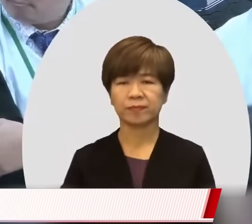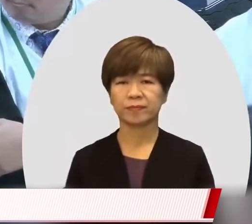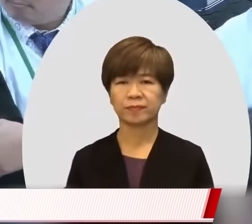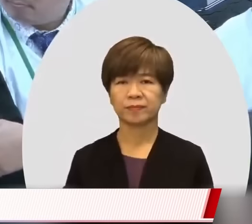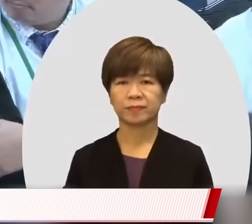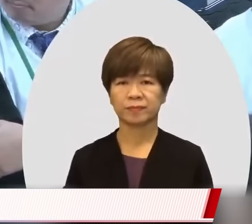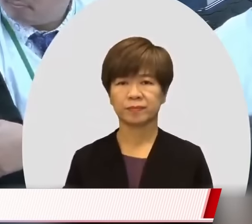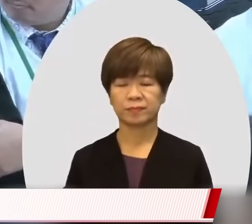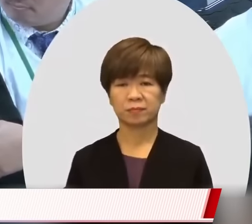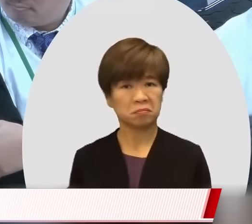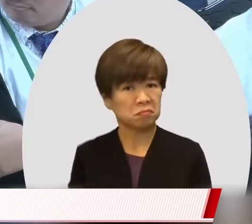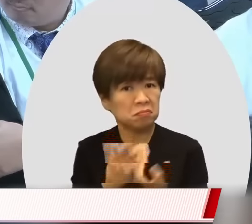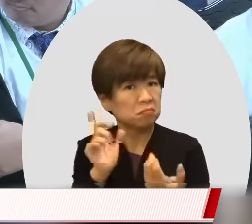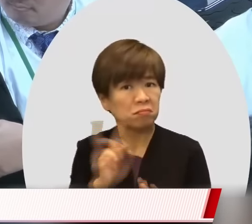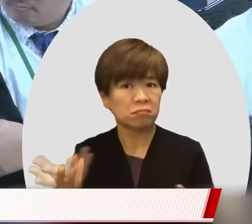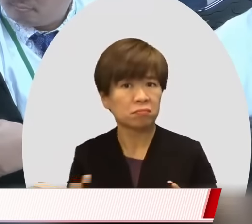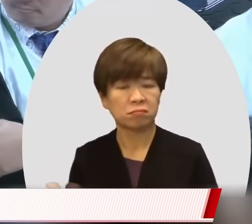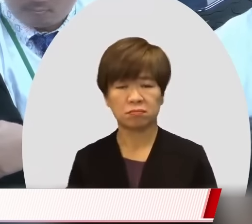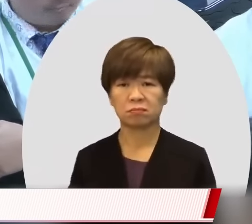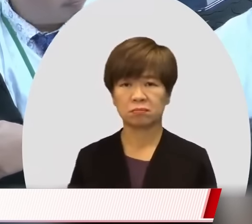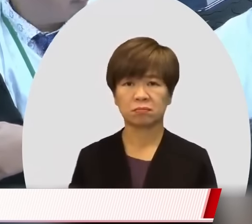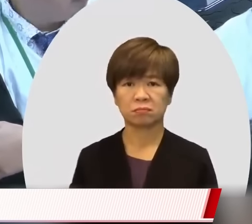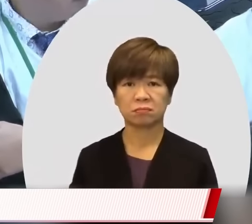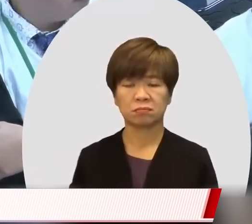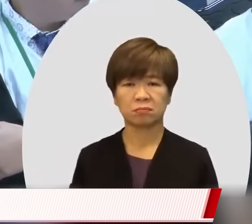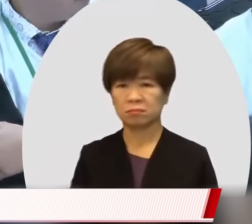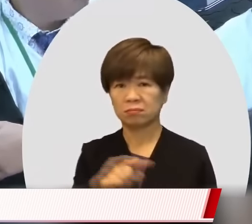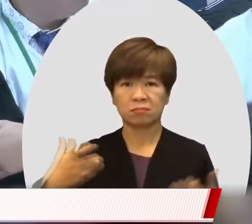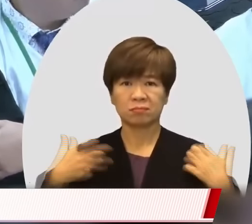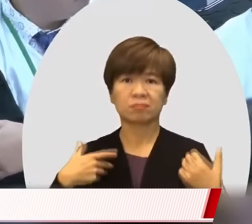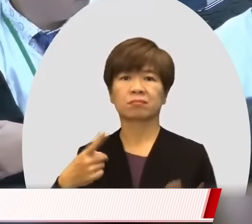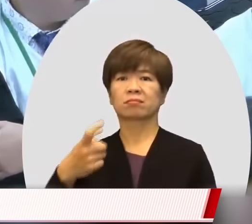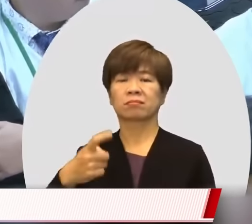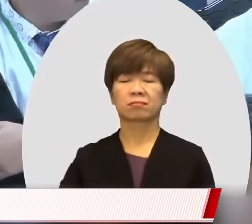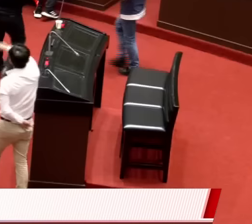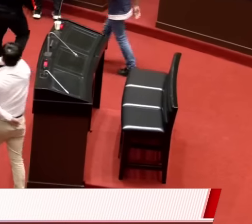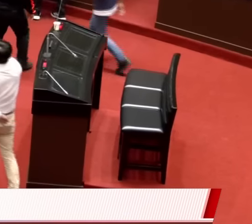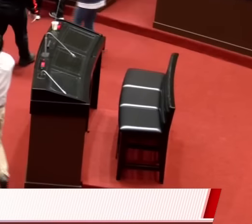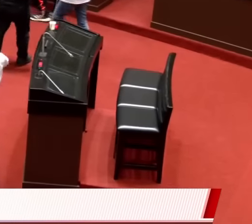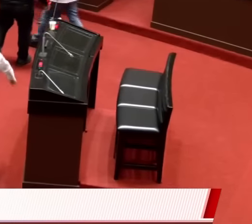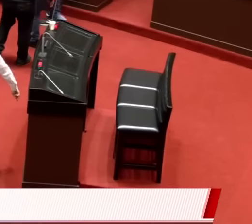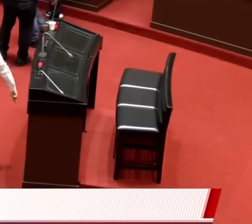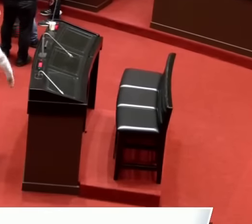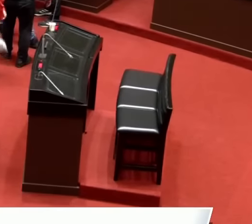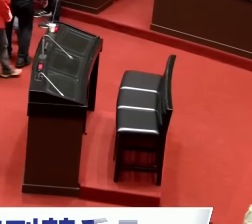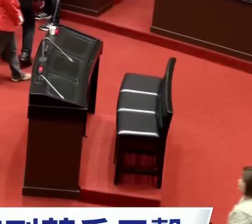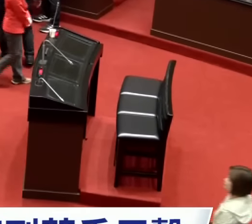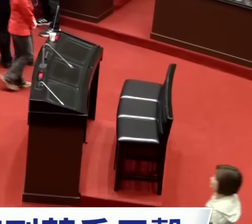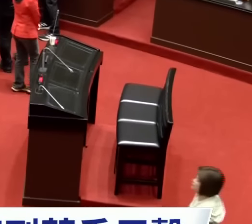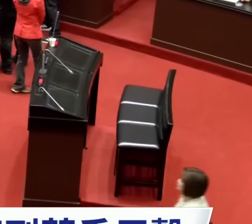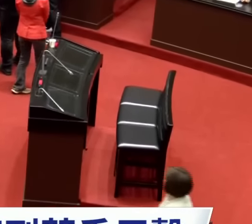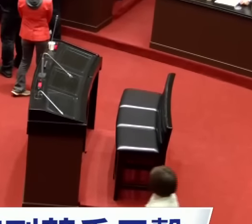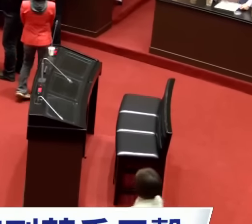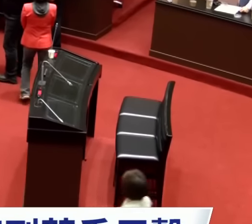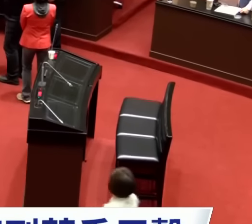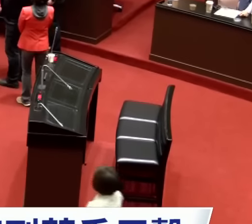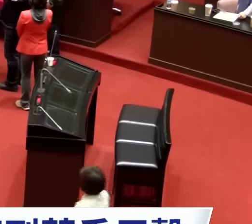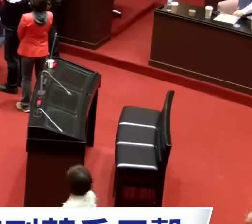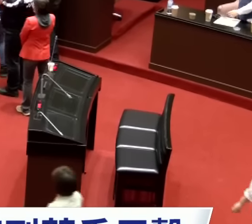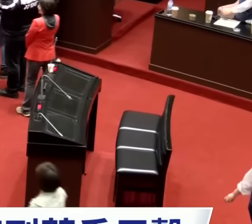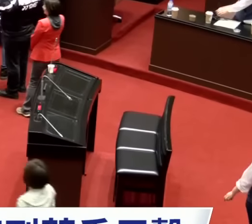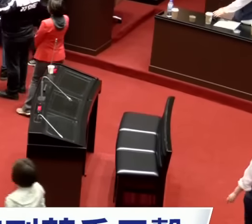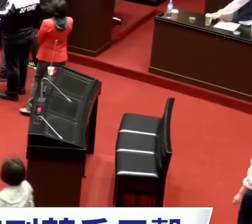国情报告，会发生什么事情，没有人能够担保。而这正是急迫性。 针对行政院诉讼代理人陈述意见